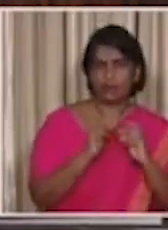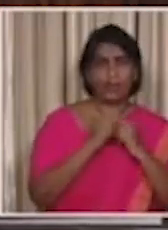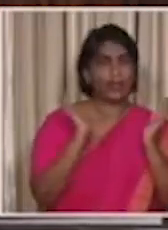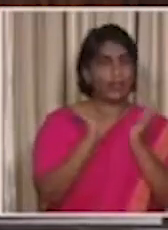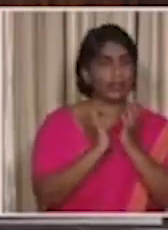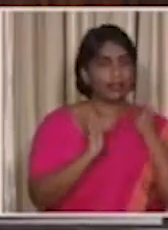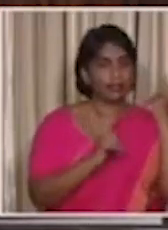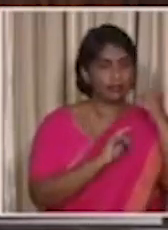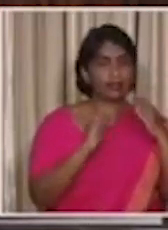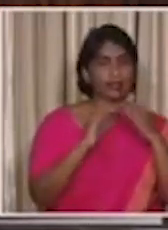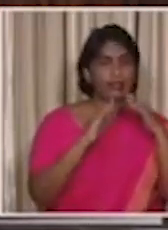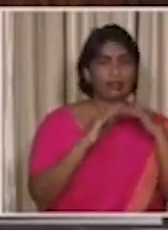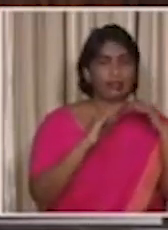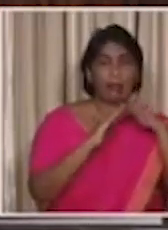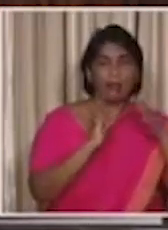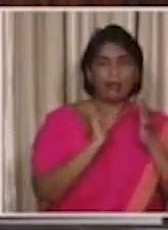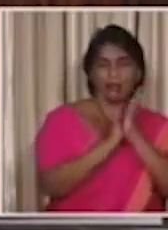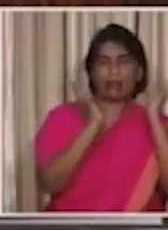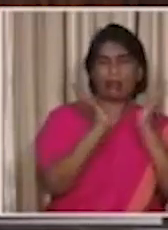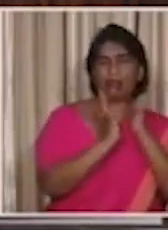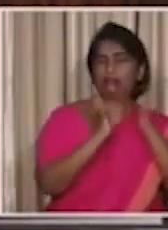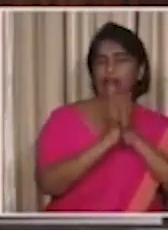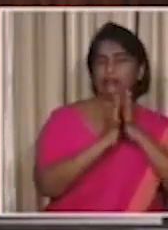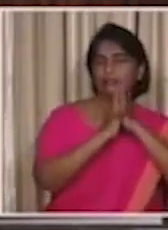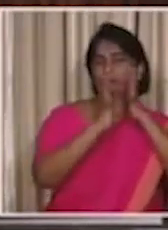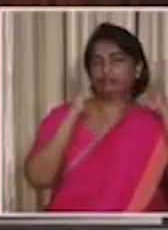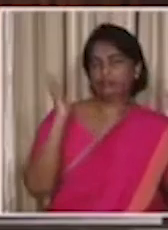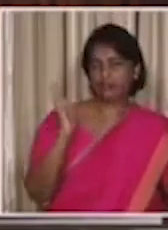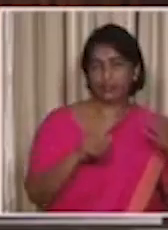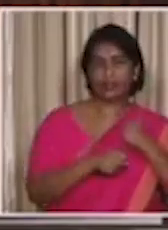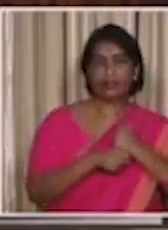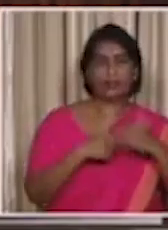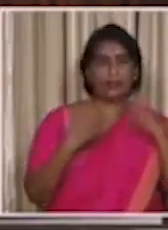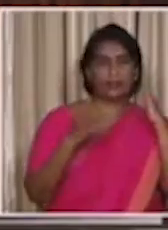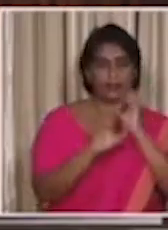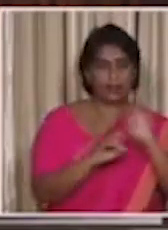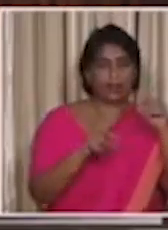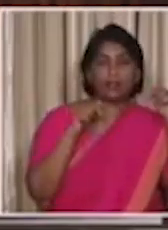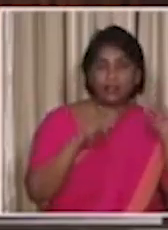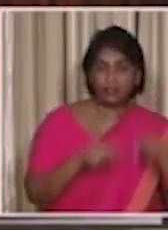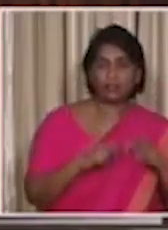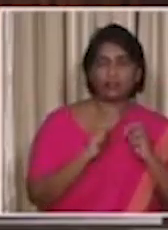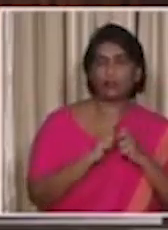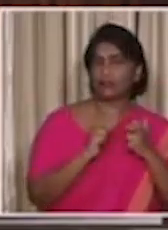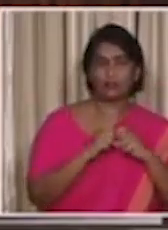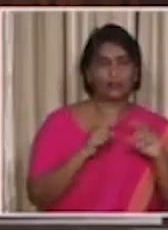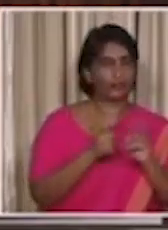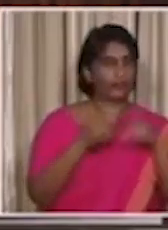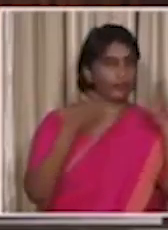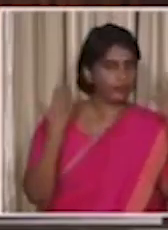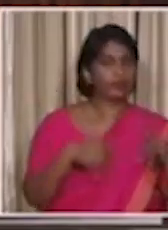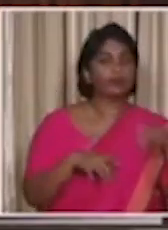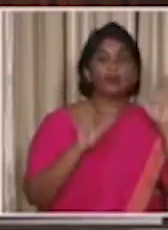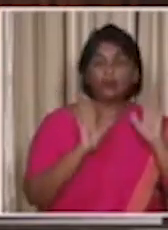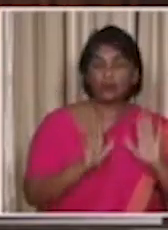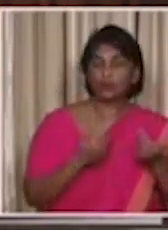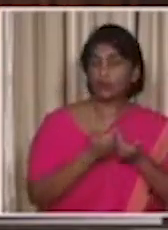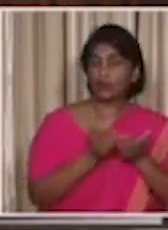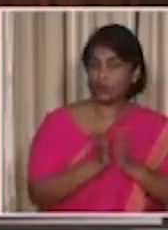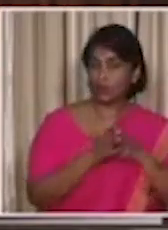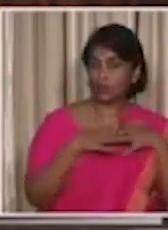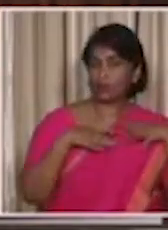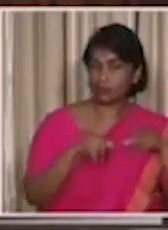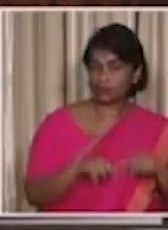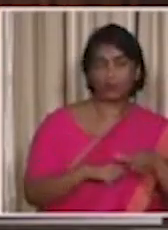කැලෑවලට ගිය ගම්මාන ගණනාවක් මේ නිසා වනාන්තර ලෙස ගැසට් කෙරුණා. දැන් ගැටුම් අවසානයි. ඒත් තම තමන්ට ඉමි